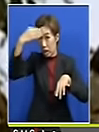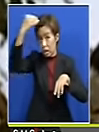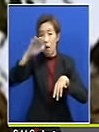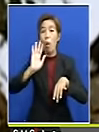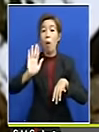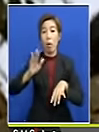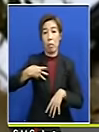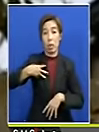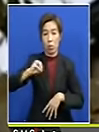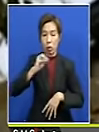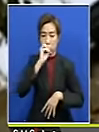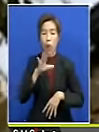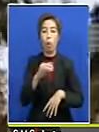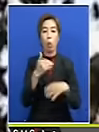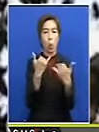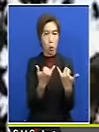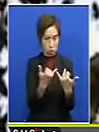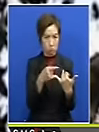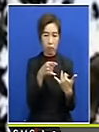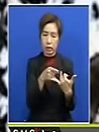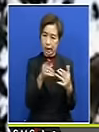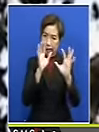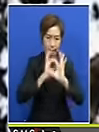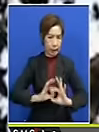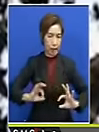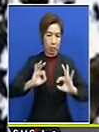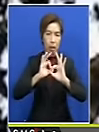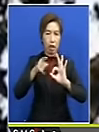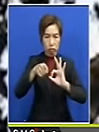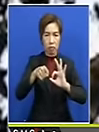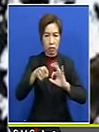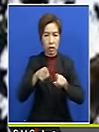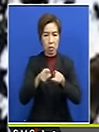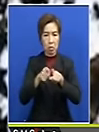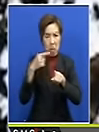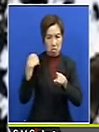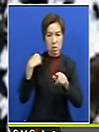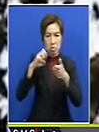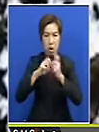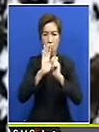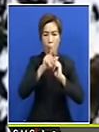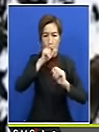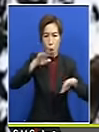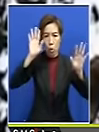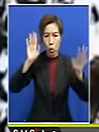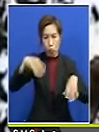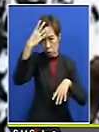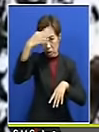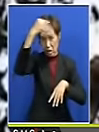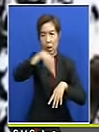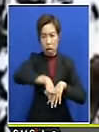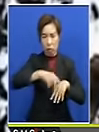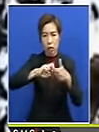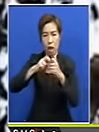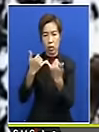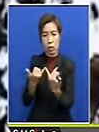ลัยมหิดลนะครับก็บอกว่าช่วงนี้ถือเป็นช่วงหัวเลี้ยวหัวต่อถือเป็นช่วงแห่งความเป็นความตายของนกเงือกเลยคุณนิการเพ